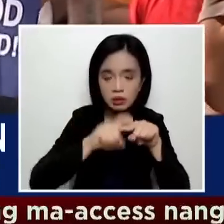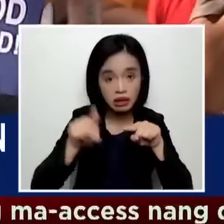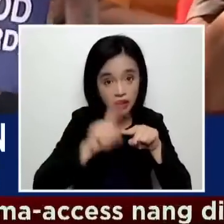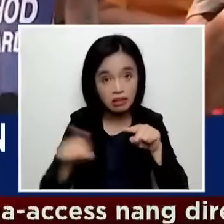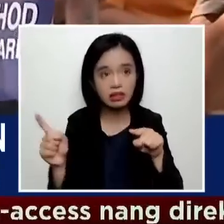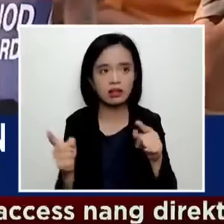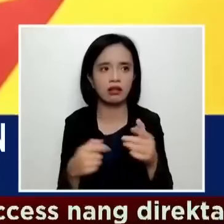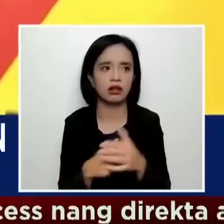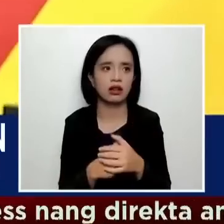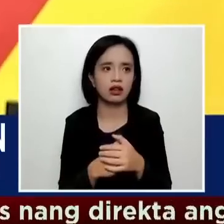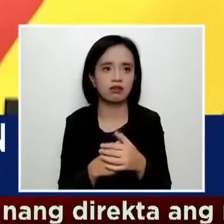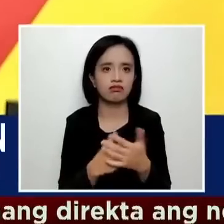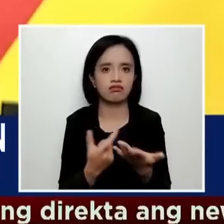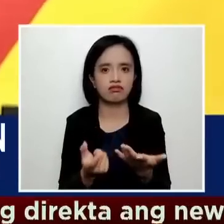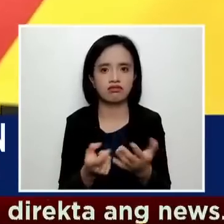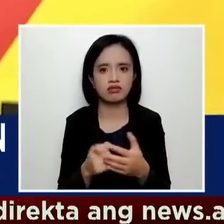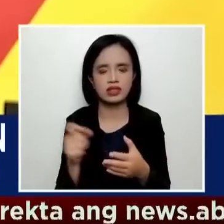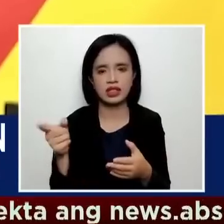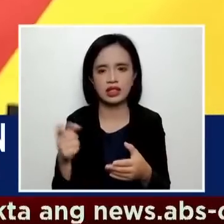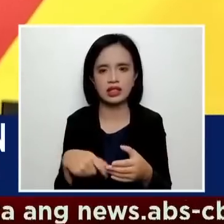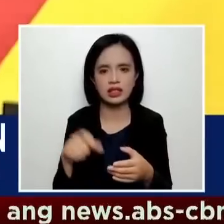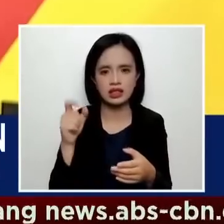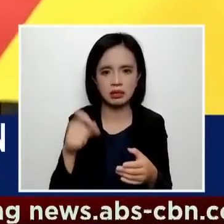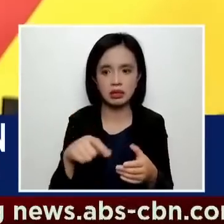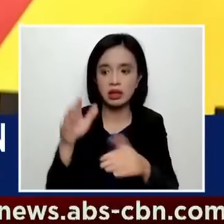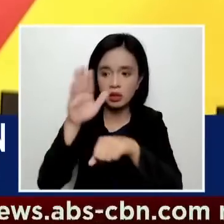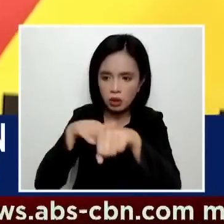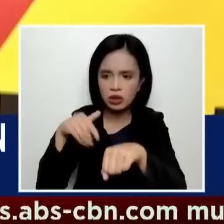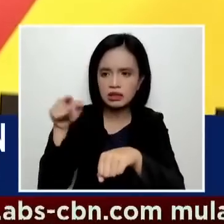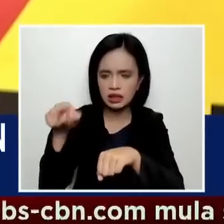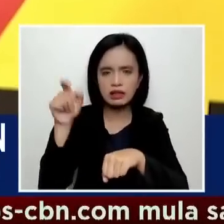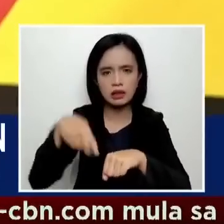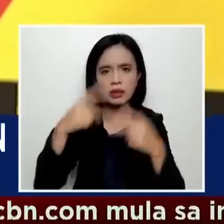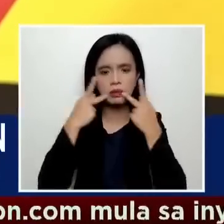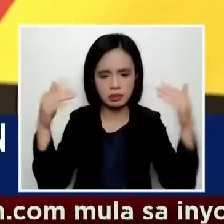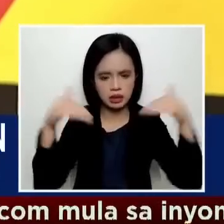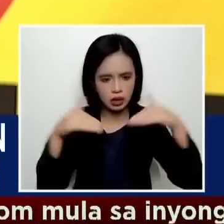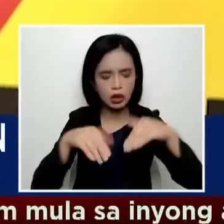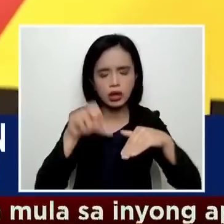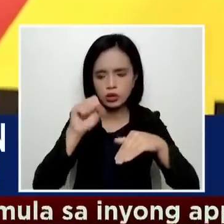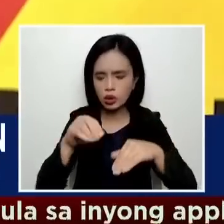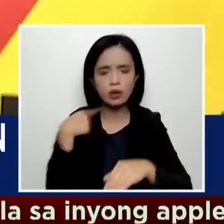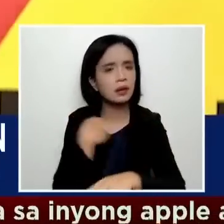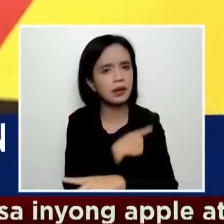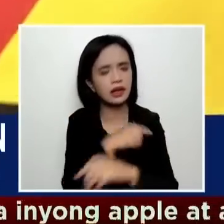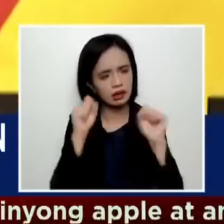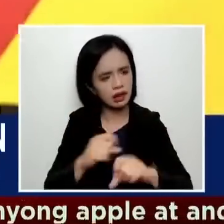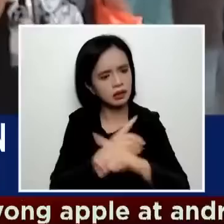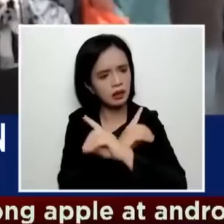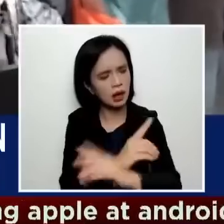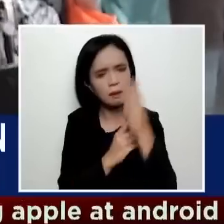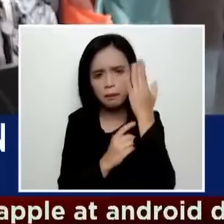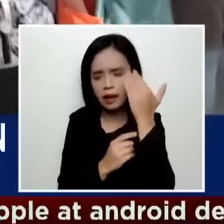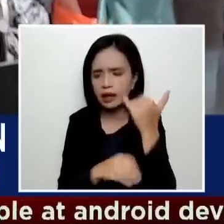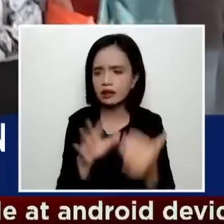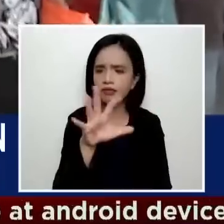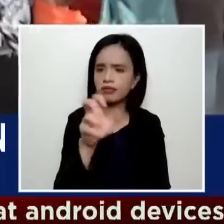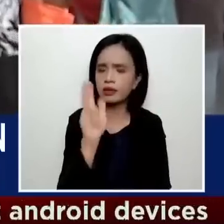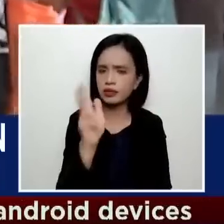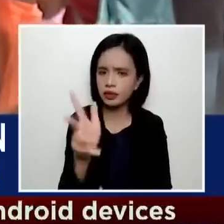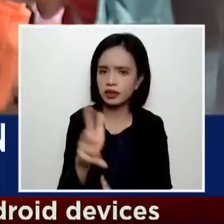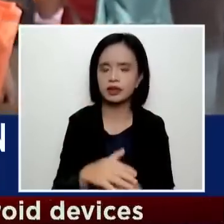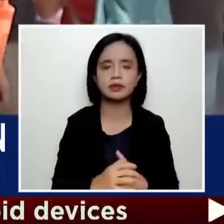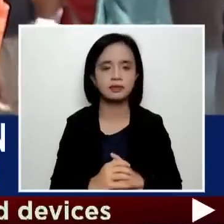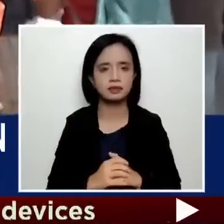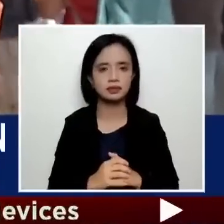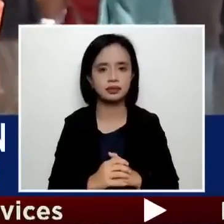sa tubig, magpatawag sila ng public hearing para maidepensahan din namin yung bakit 530, no? Sang-ayon